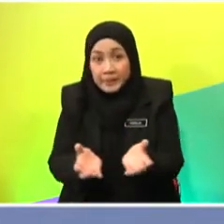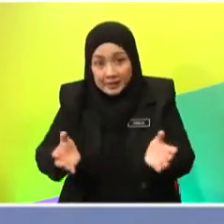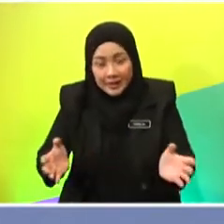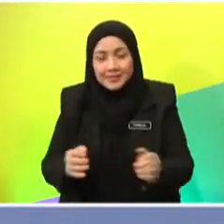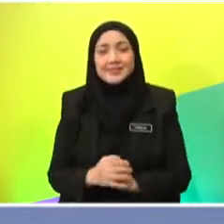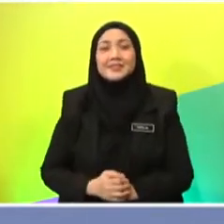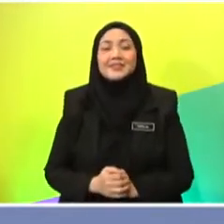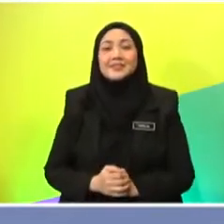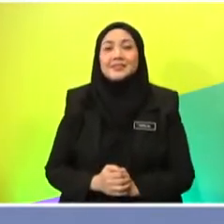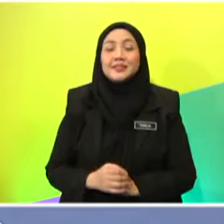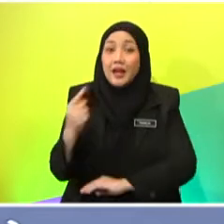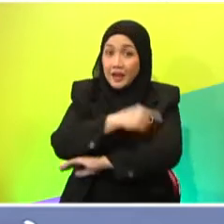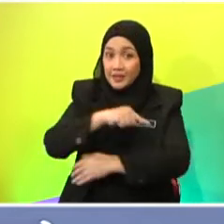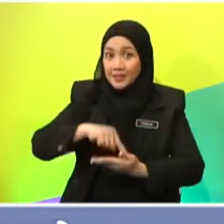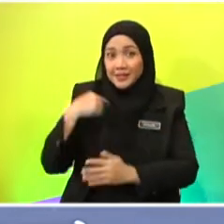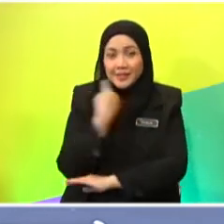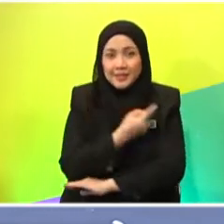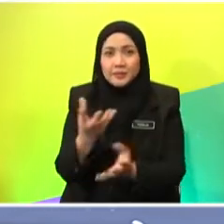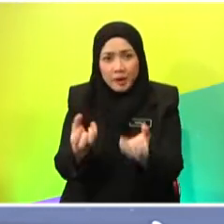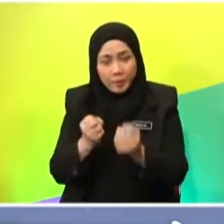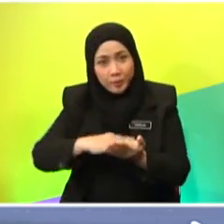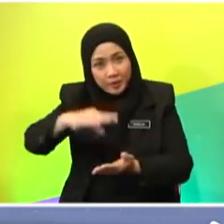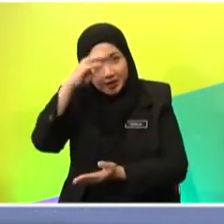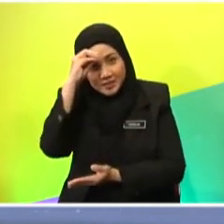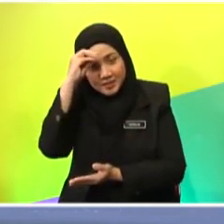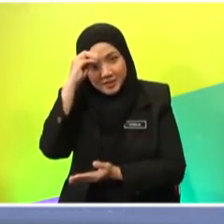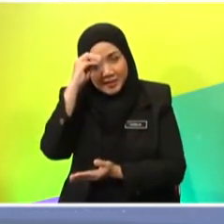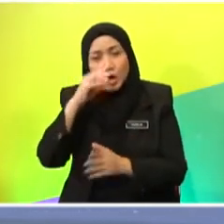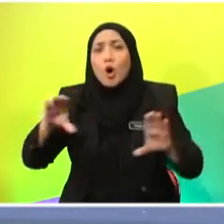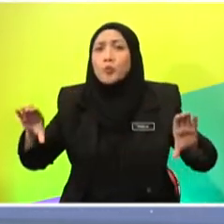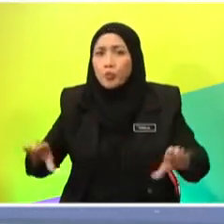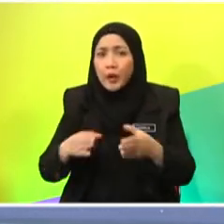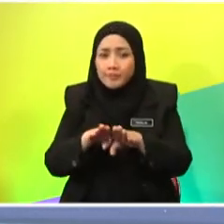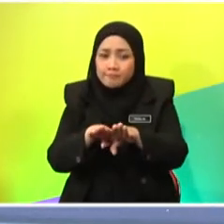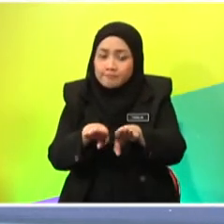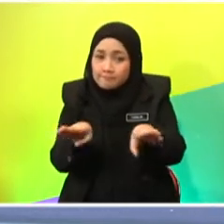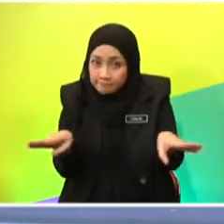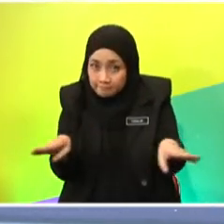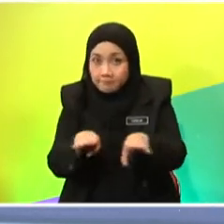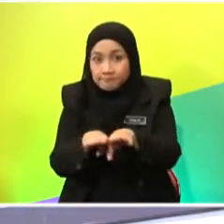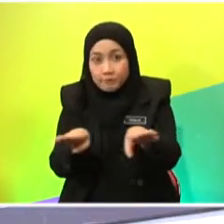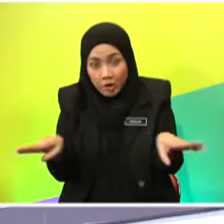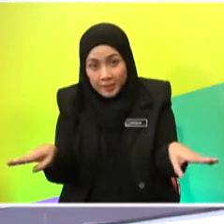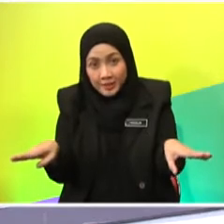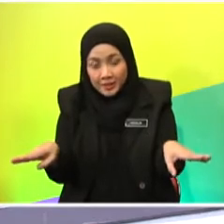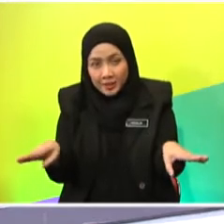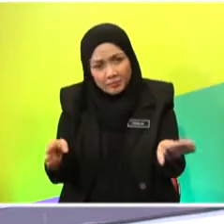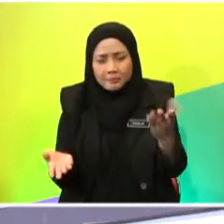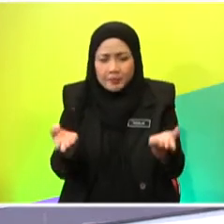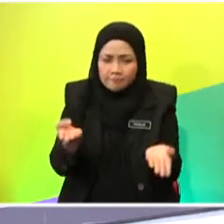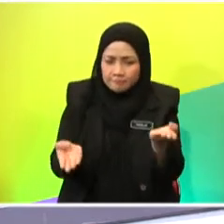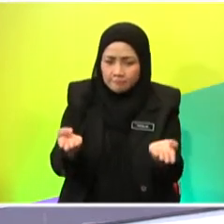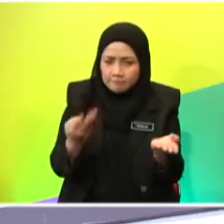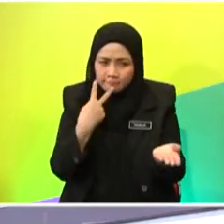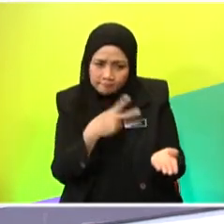kita enggak belajar Hai buat perbandingan antara buah atau pembanding buah mint baru dengar tadi